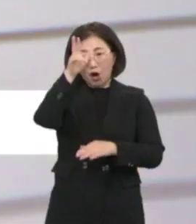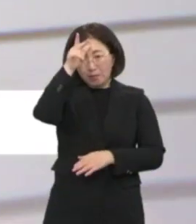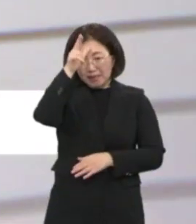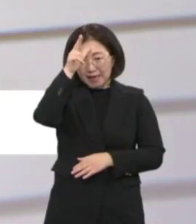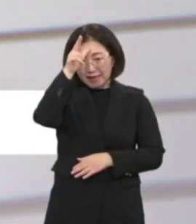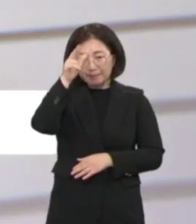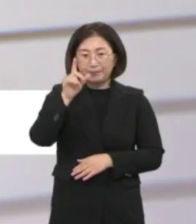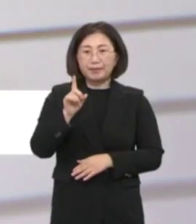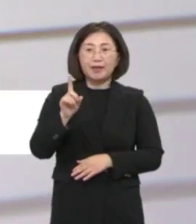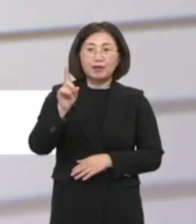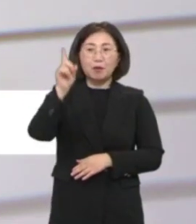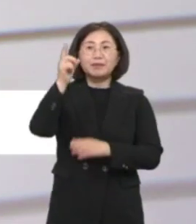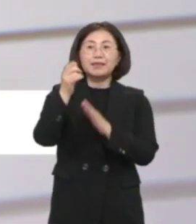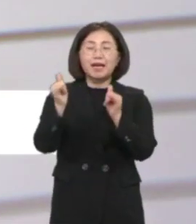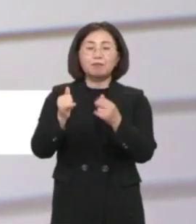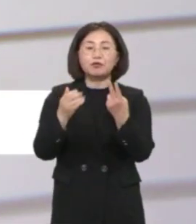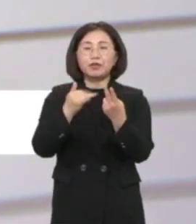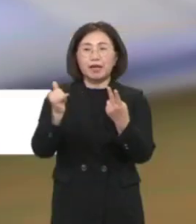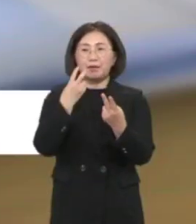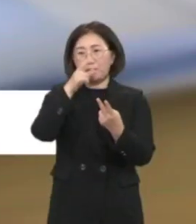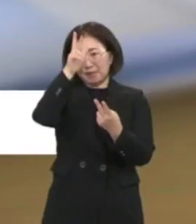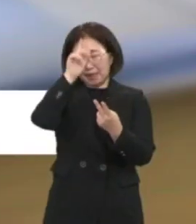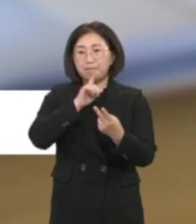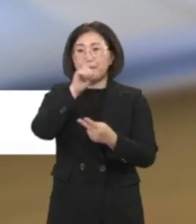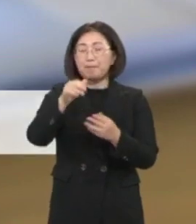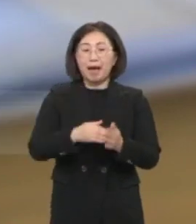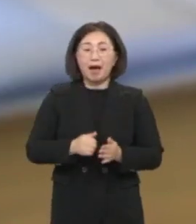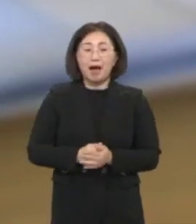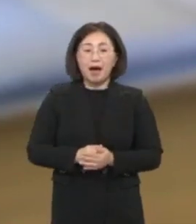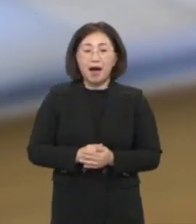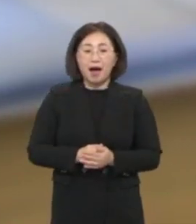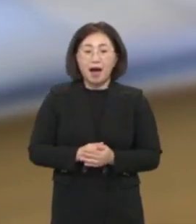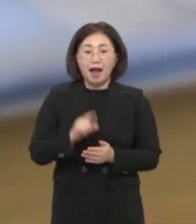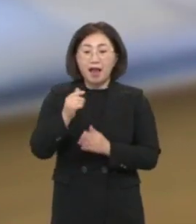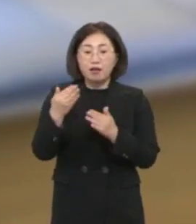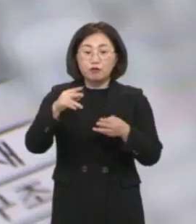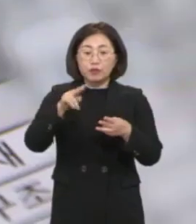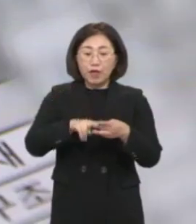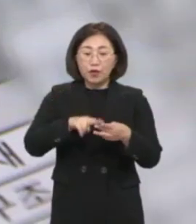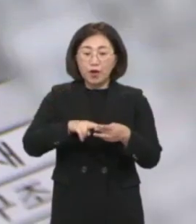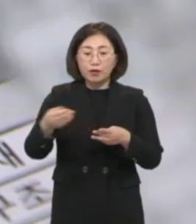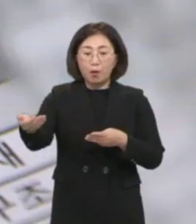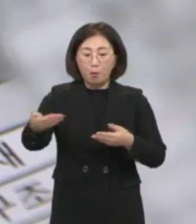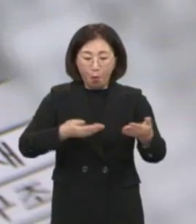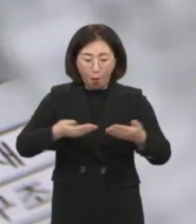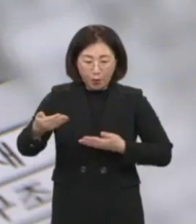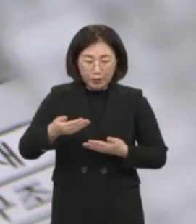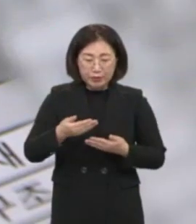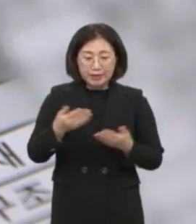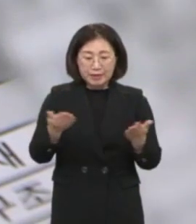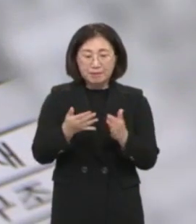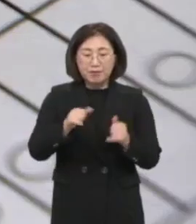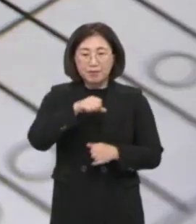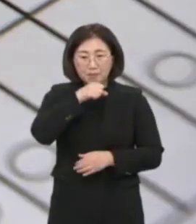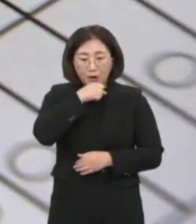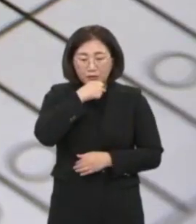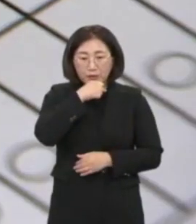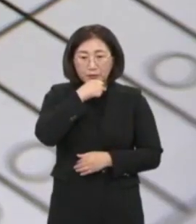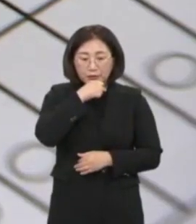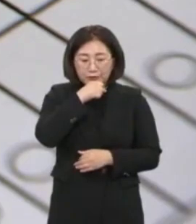두 명을 검찰에 기소 의견으로 송치했습니다. 이들은 일선 소방센터에서 올린 직원들의 근무 평정 순위와 점수